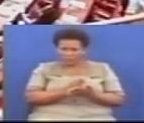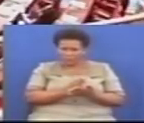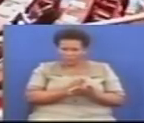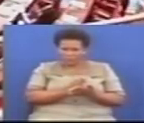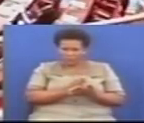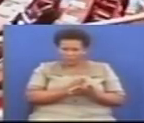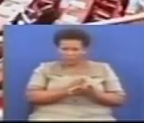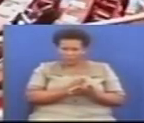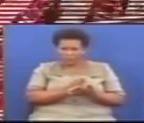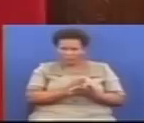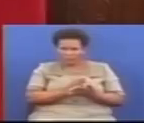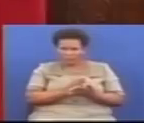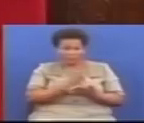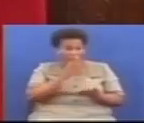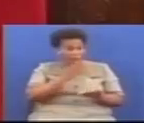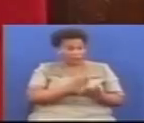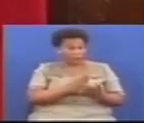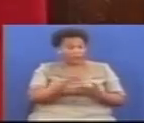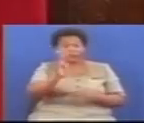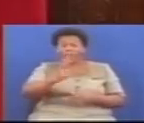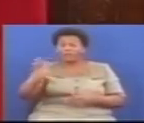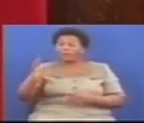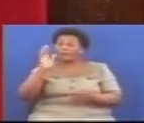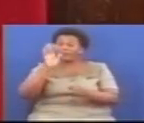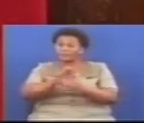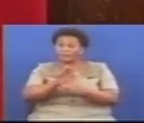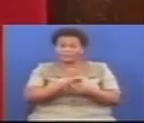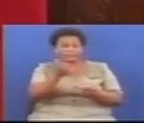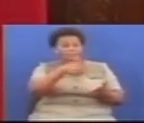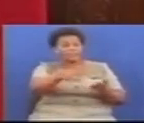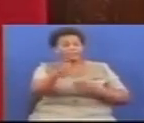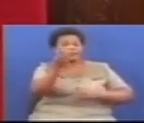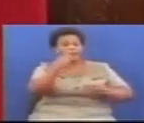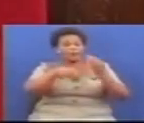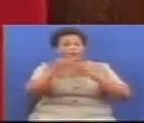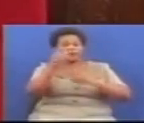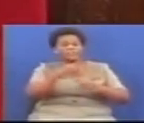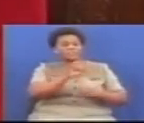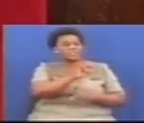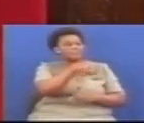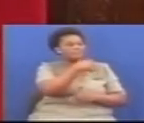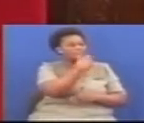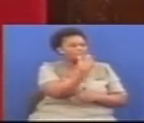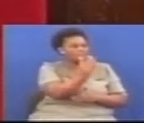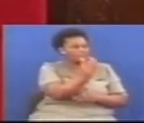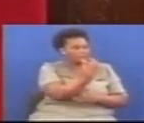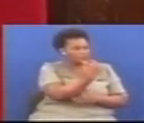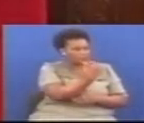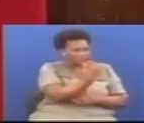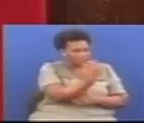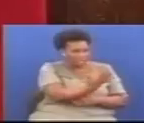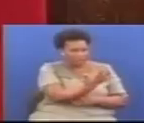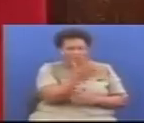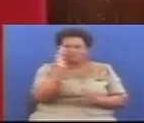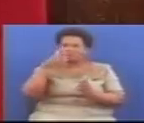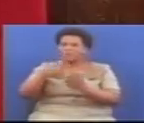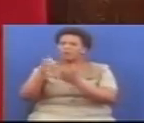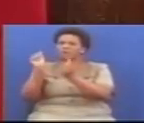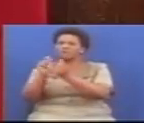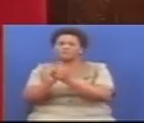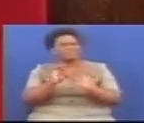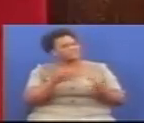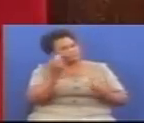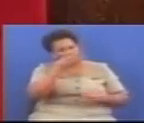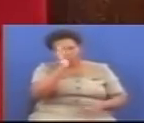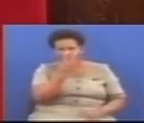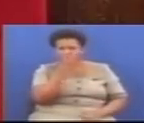vijiji kati ya 5000 mpaka 10000. Je, serikali haioni sasa kwamba imefika wakati ambapo wanapaswa kutoa maelekezo